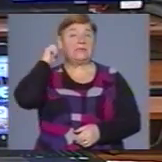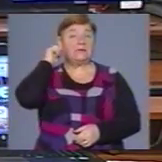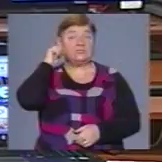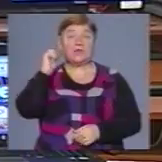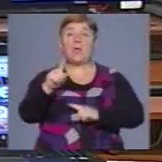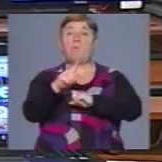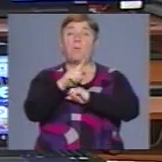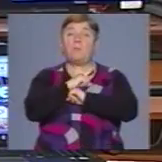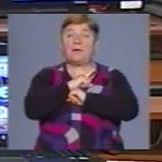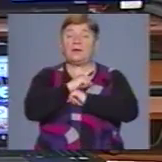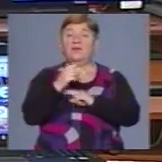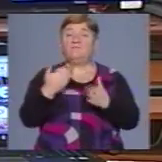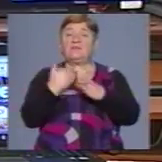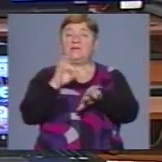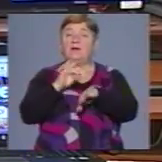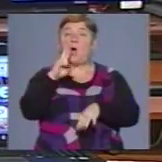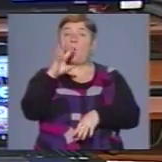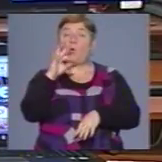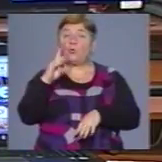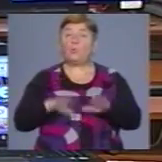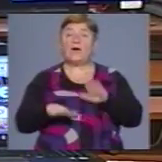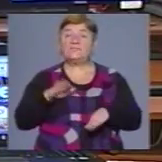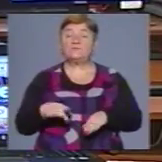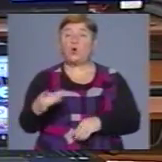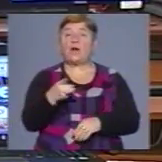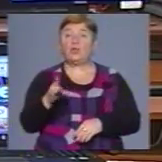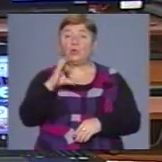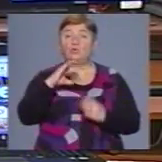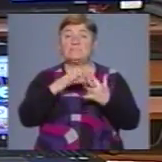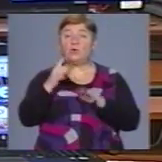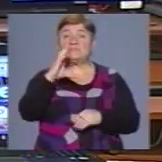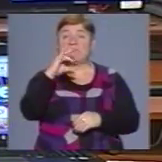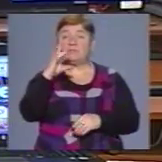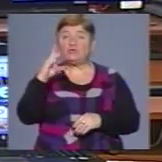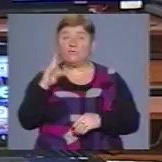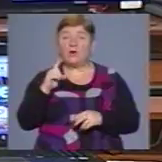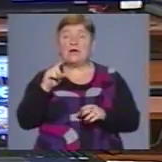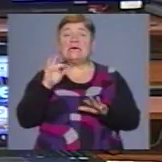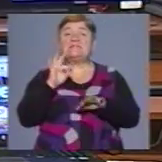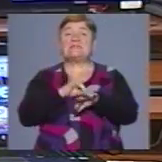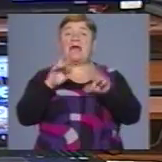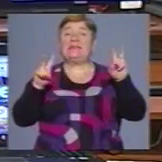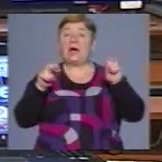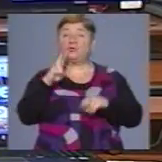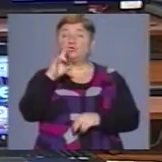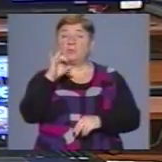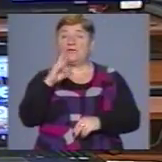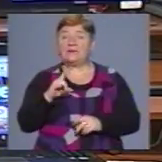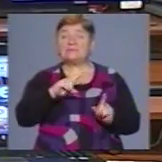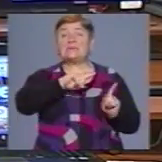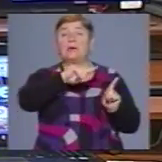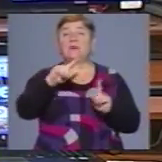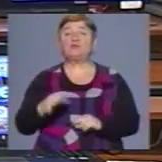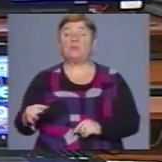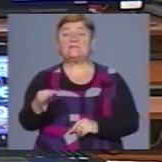від кору в Мукачеві. Дитину з села Страбичово Мукачівського району з діагнозом кір доставили до Закарпатської обласної дитячої